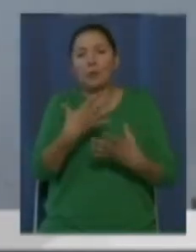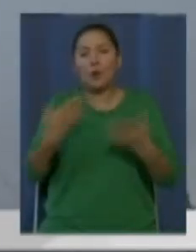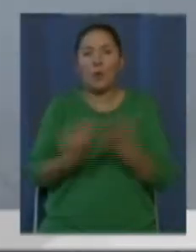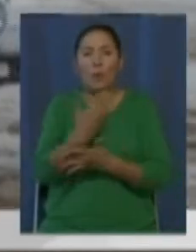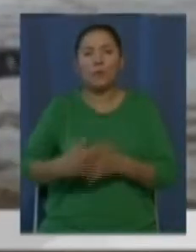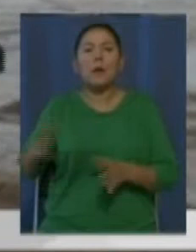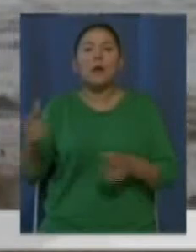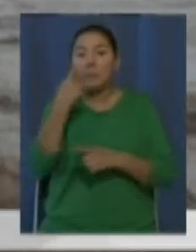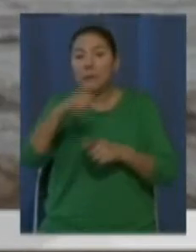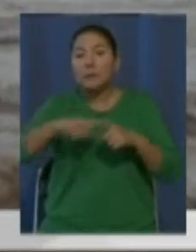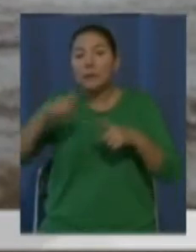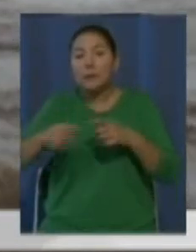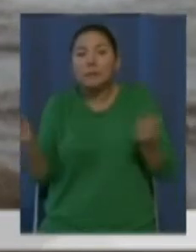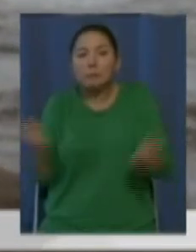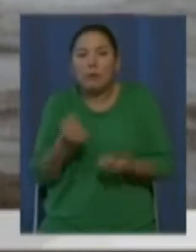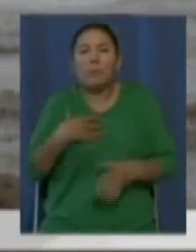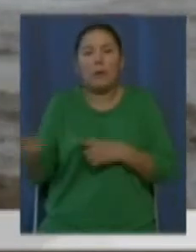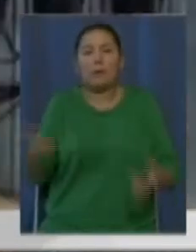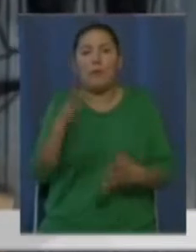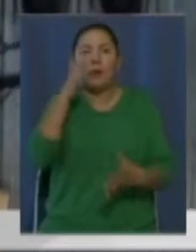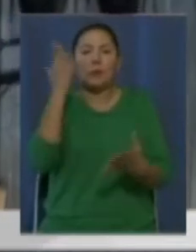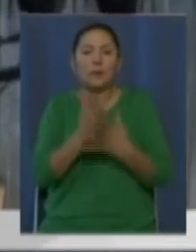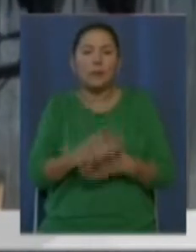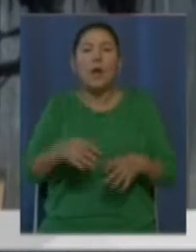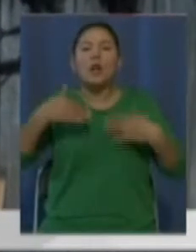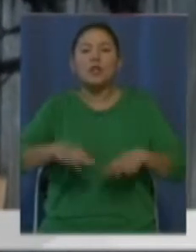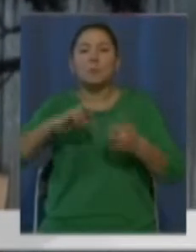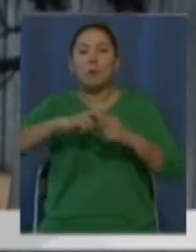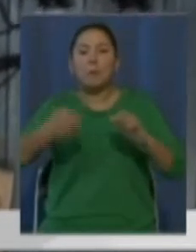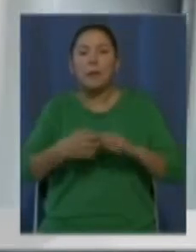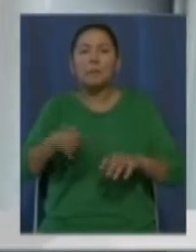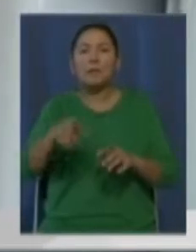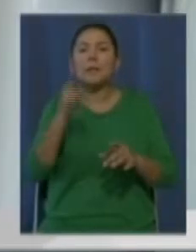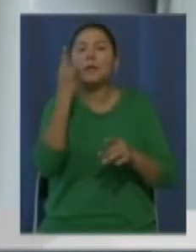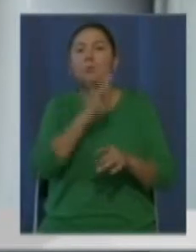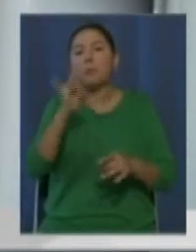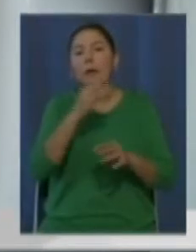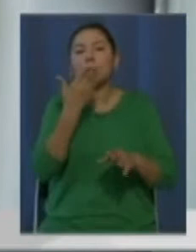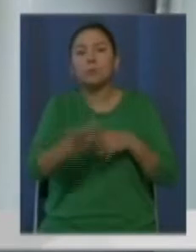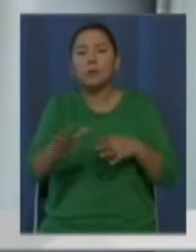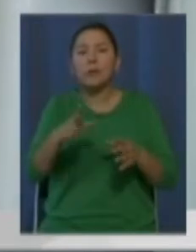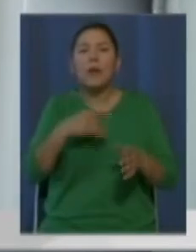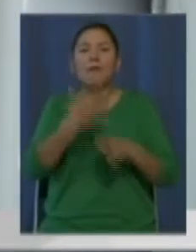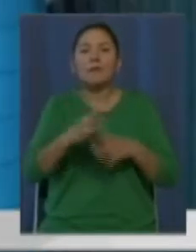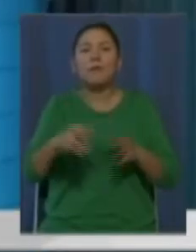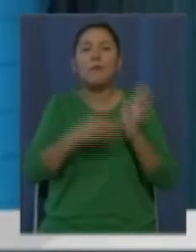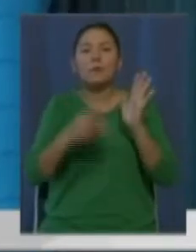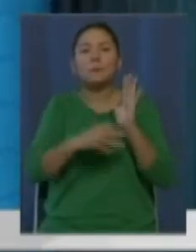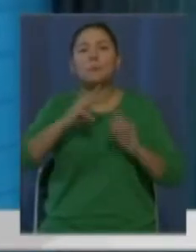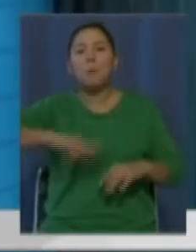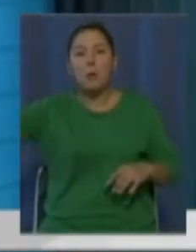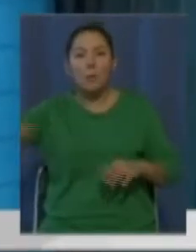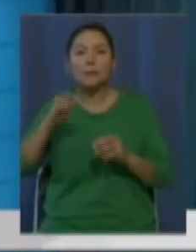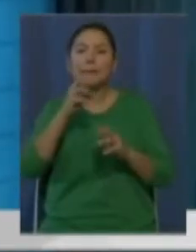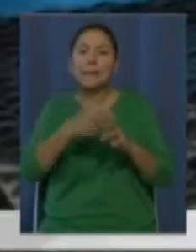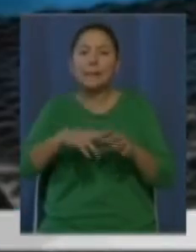бөлінген. Нәтижесінде Сыңғырлаудағы 94 үйдің барлығы сапалы ауыз сумен қамтамасыз етілді. Су бағасы да қолжетімді.